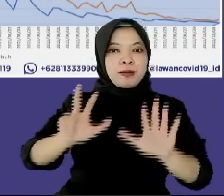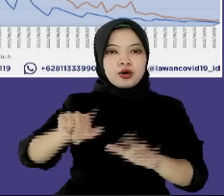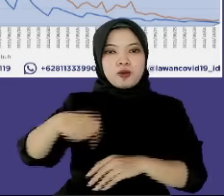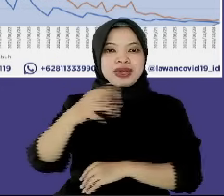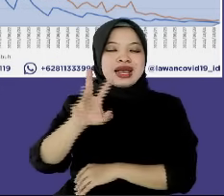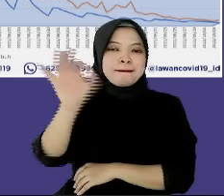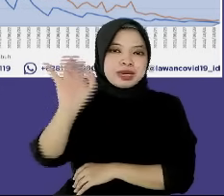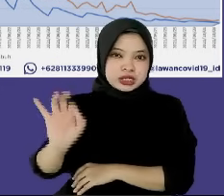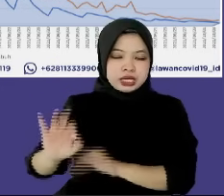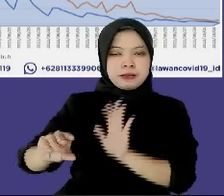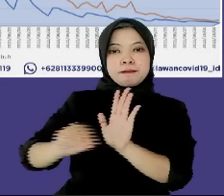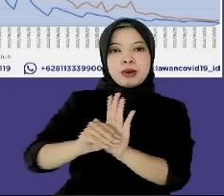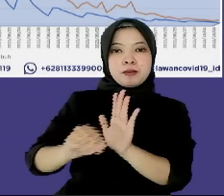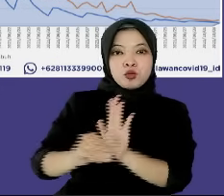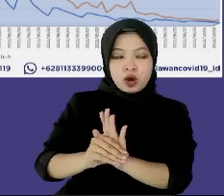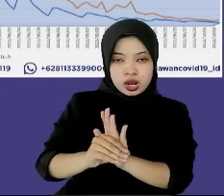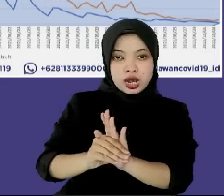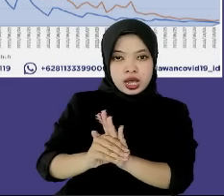8,83%, kemudian Papua